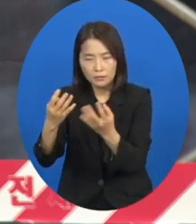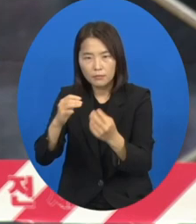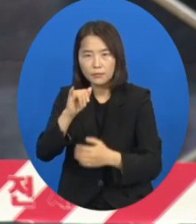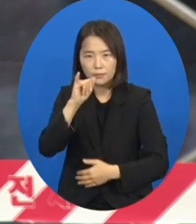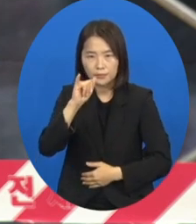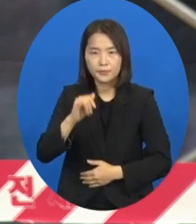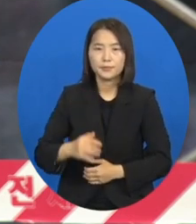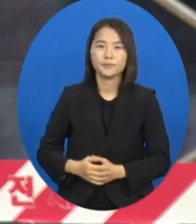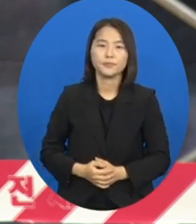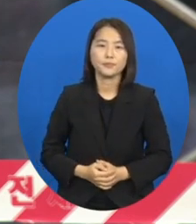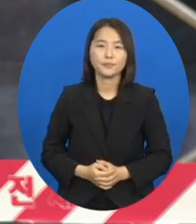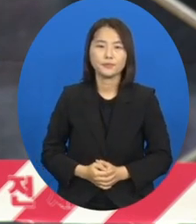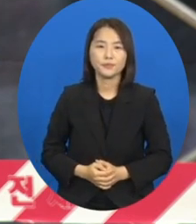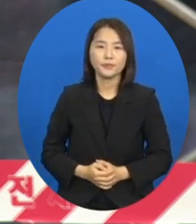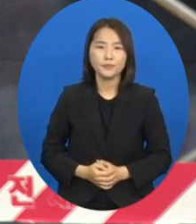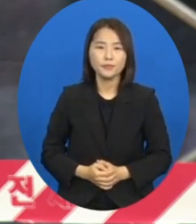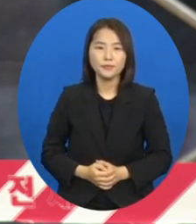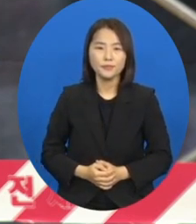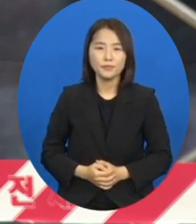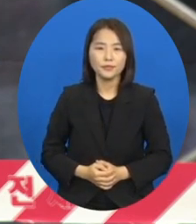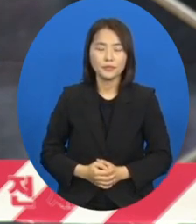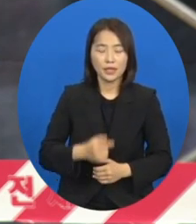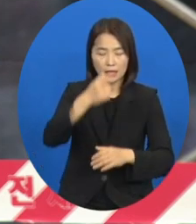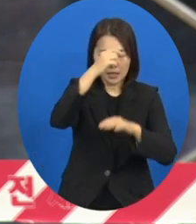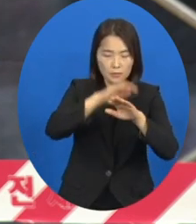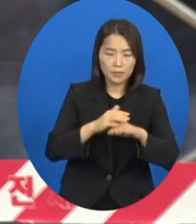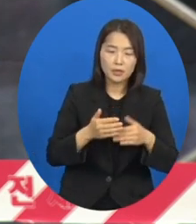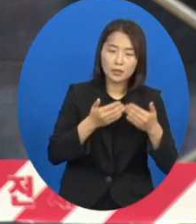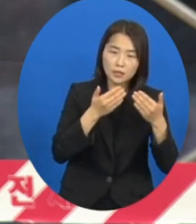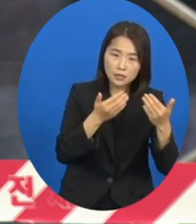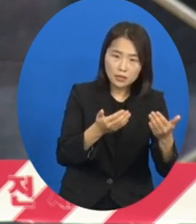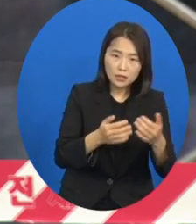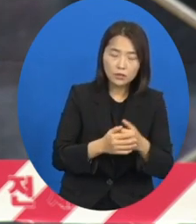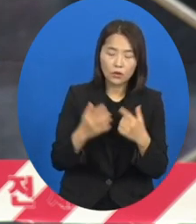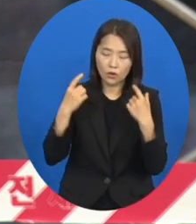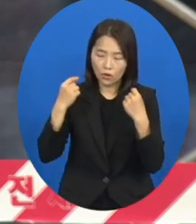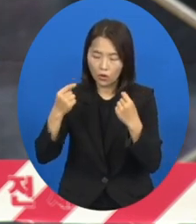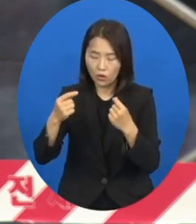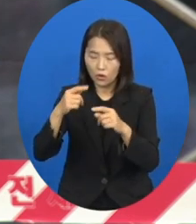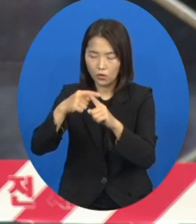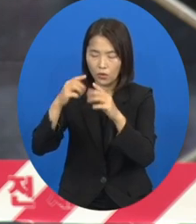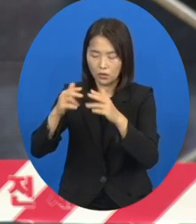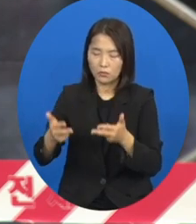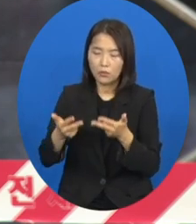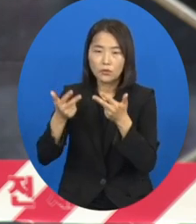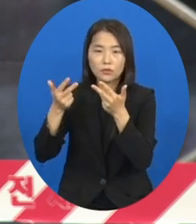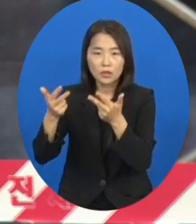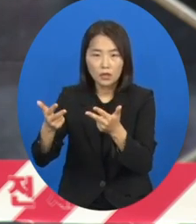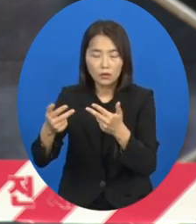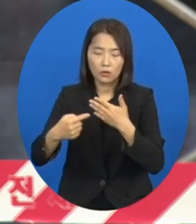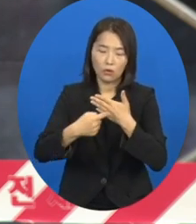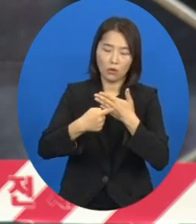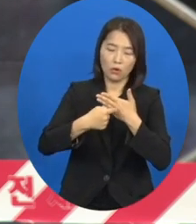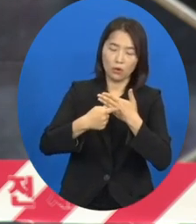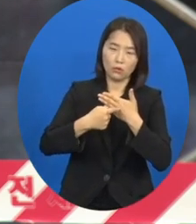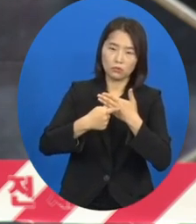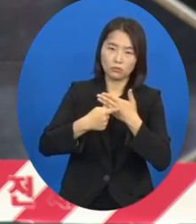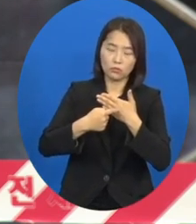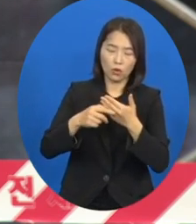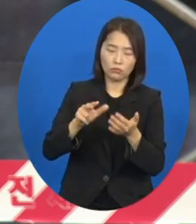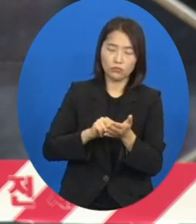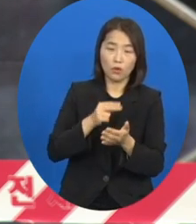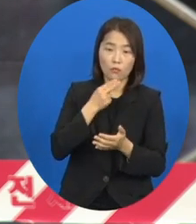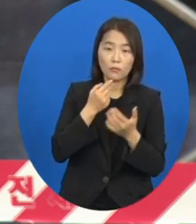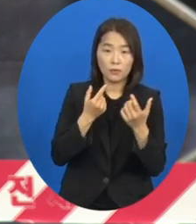것입니다. 여전히 예배하고 여전히 교회에서 봉사하고 겉으로 보기에는 아무런 문제가 없는